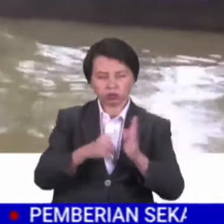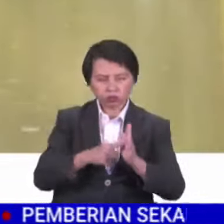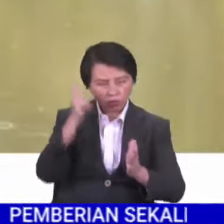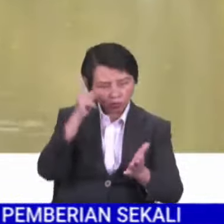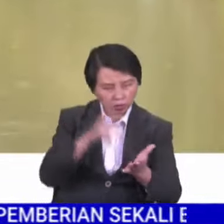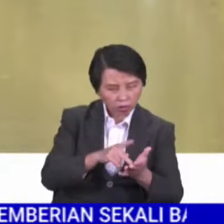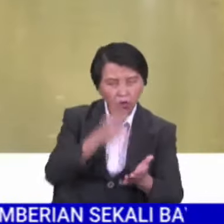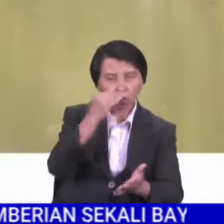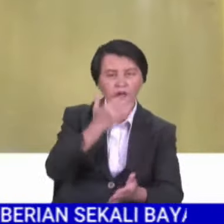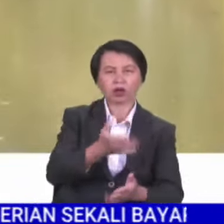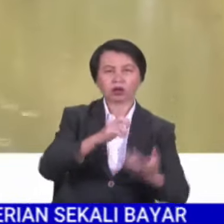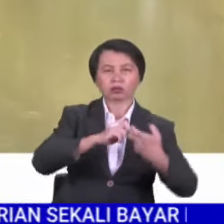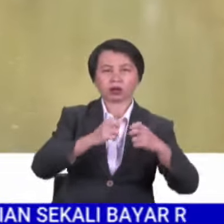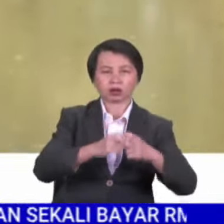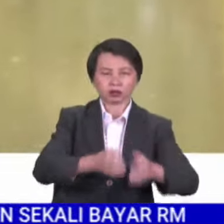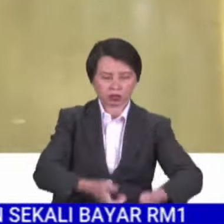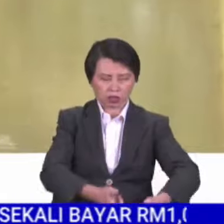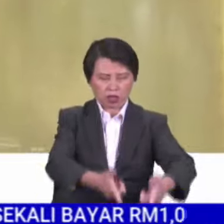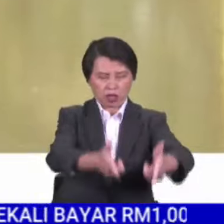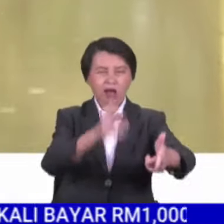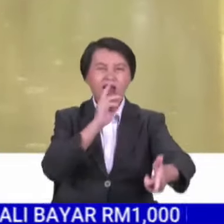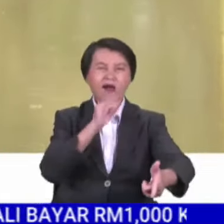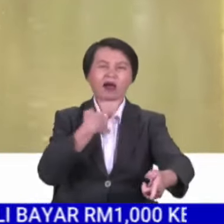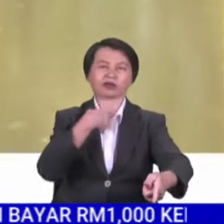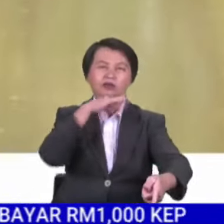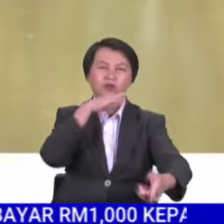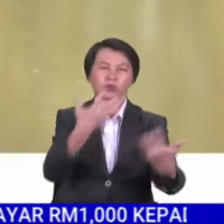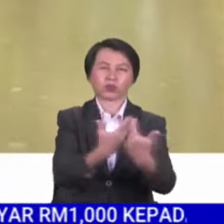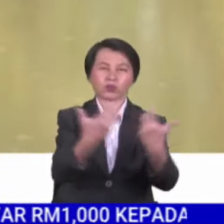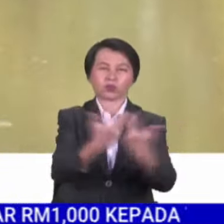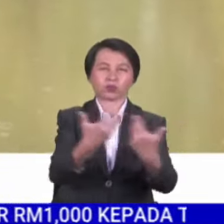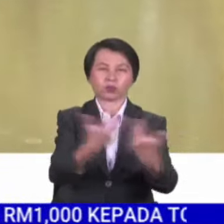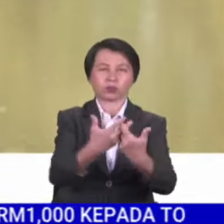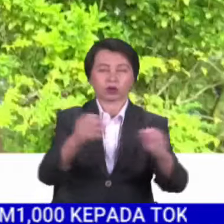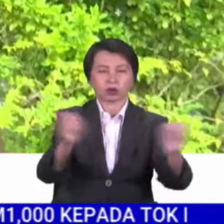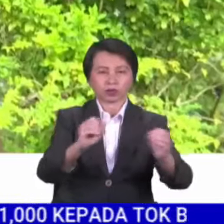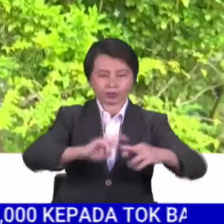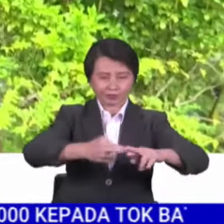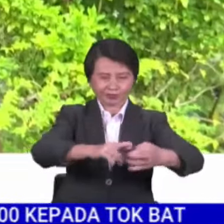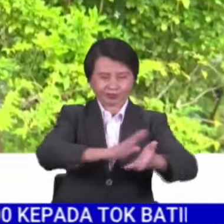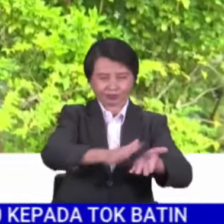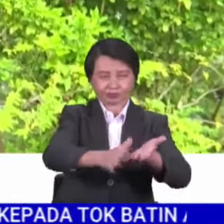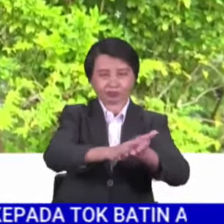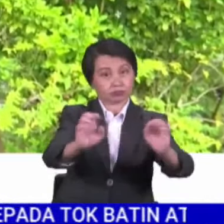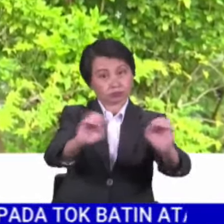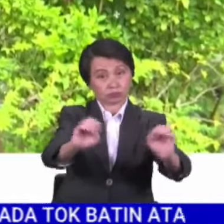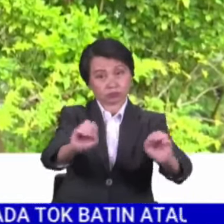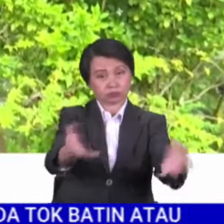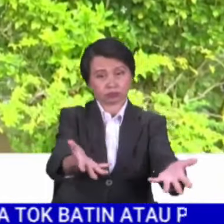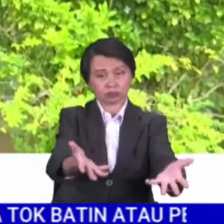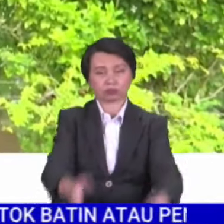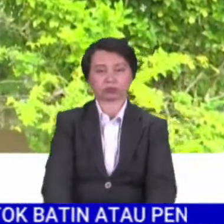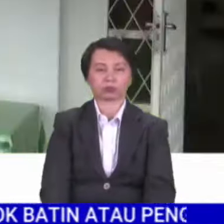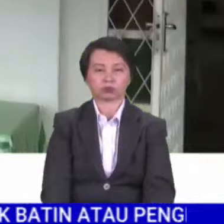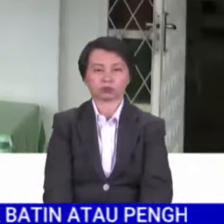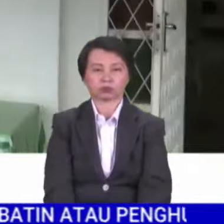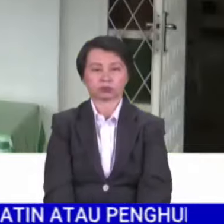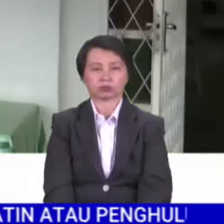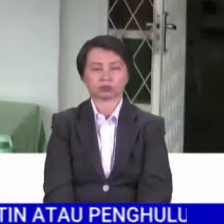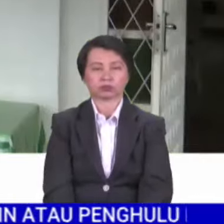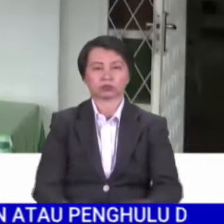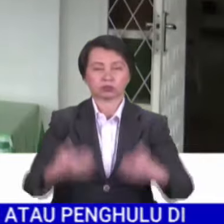dikenal pasti adalah masalah saluran air diliputi semak samun selain tiada penyelenggaraan dilakukan.